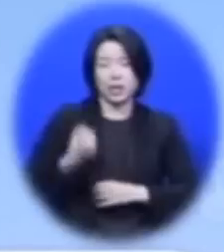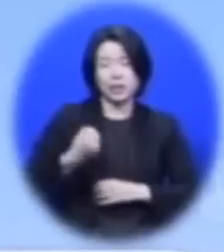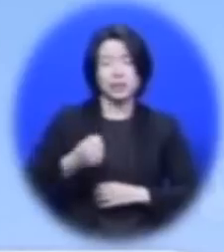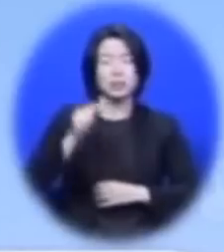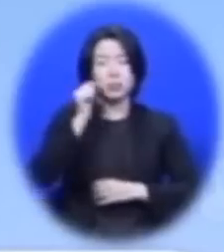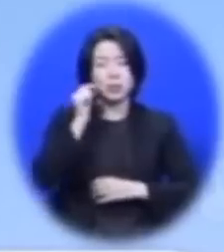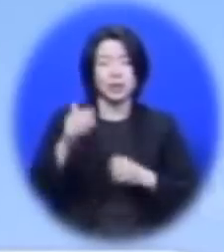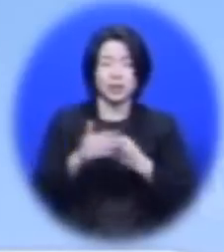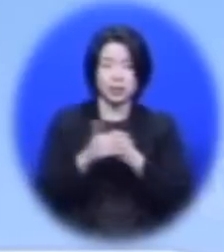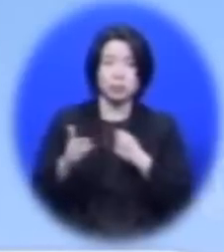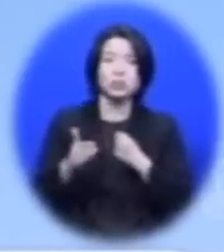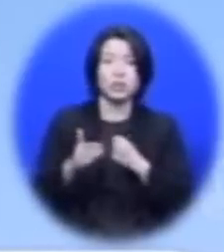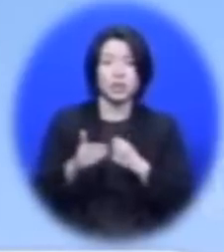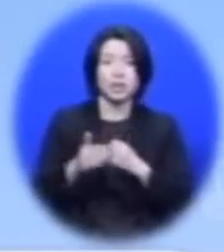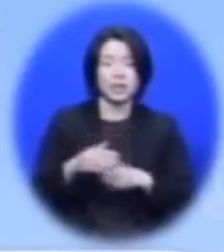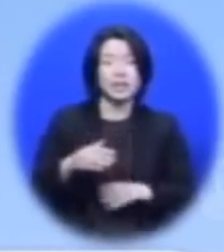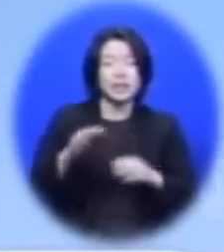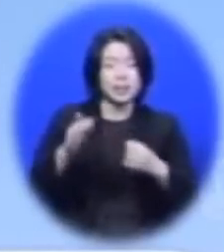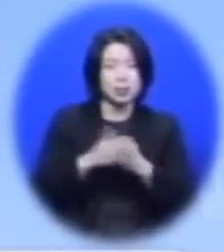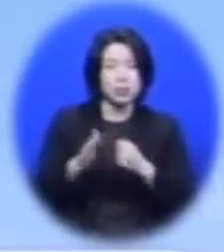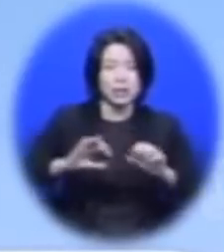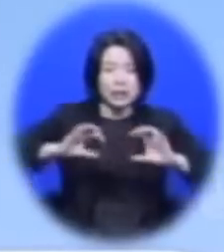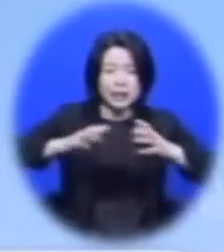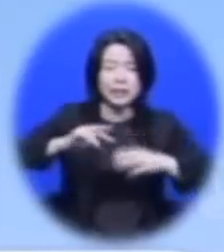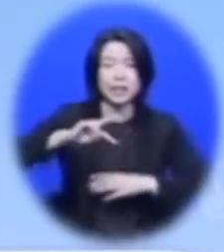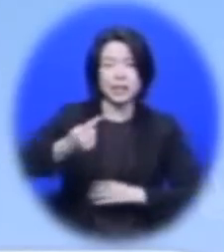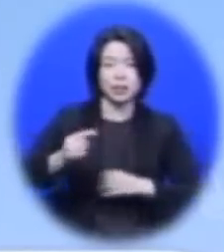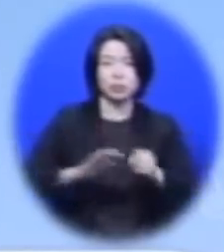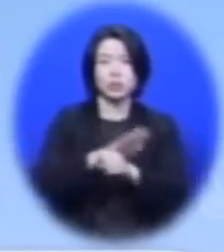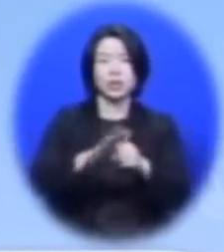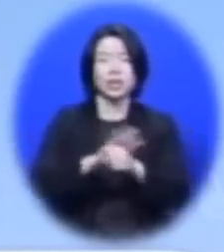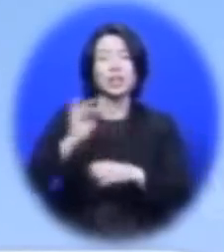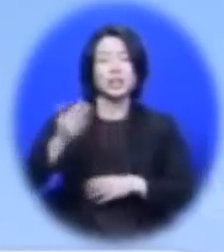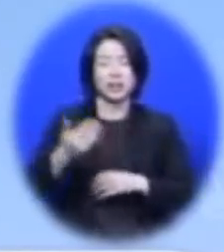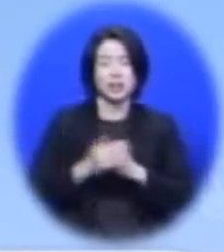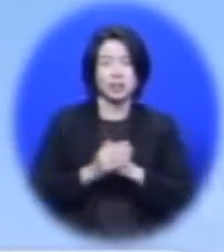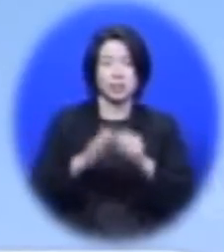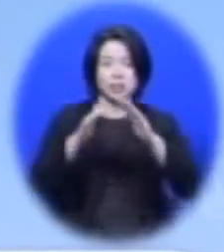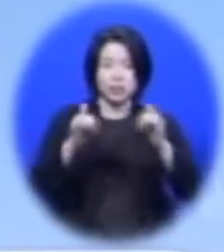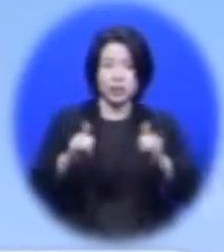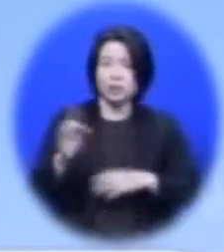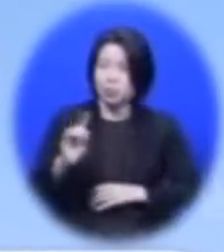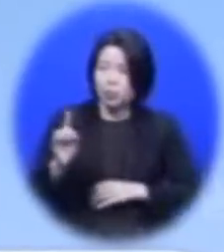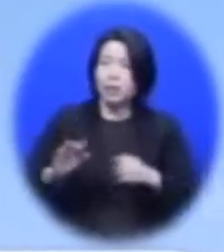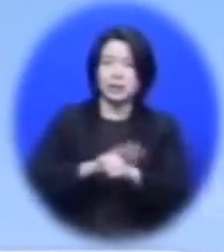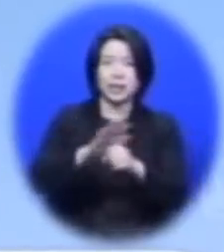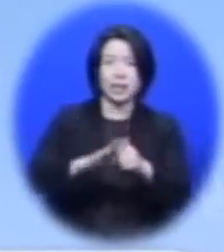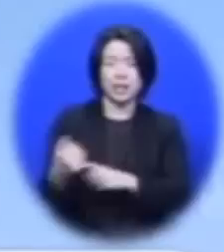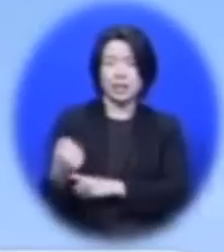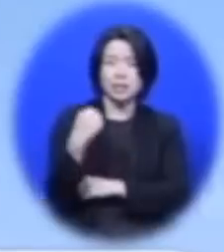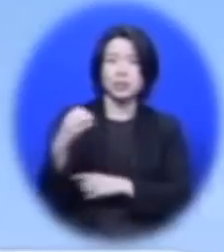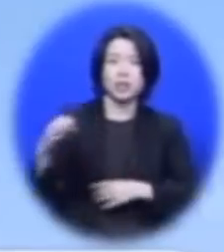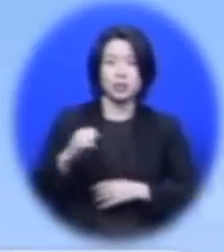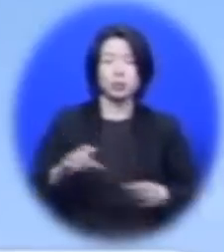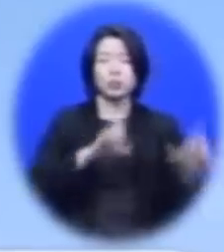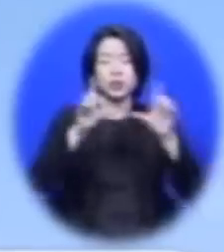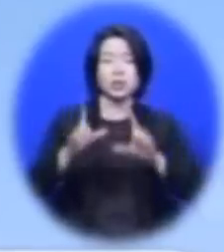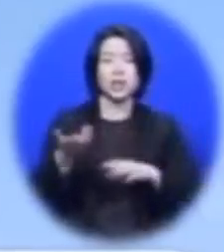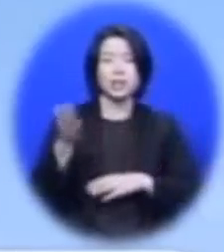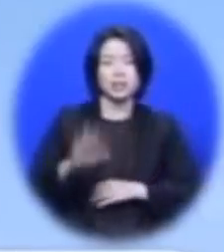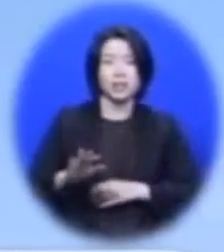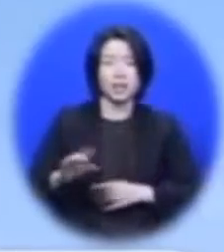못하니까, 그러니까 세상이라도 사랑해야죠. 사람이 뭔가 사랑하는 힘으로 사는 건데